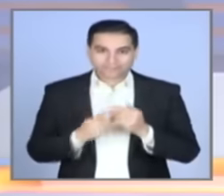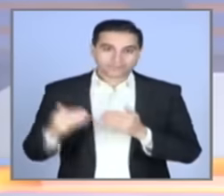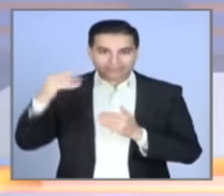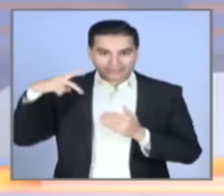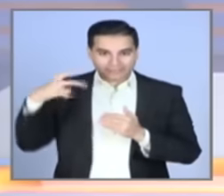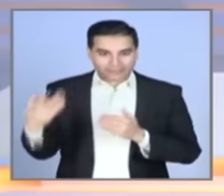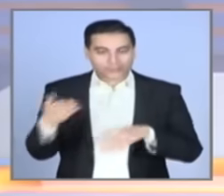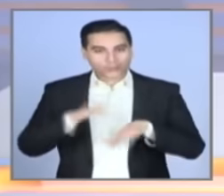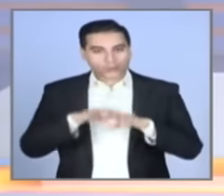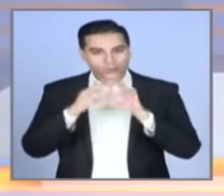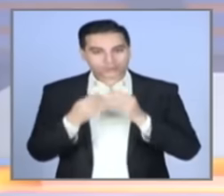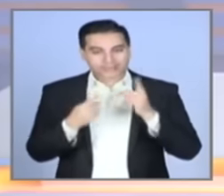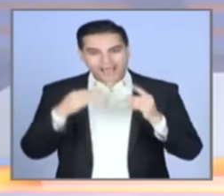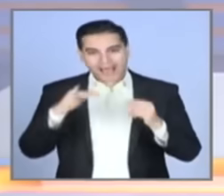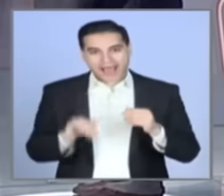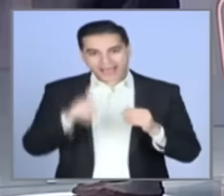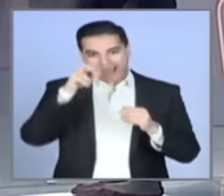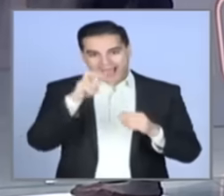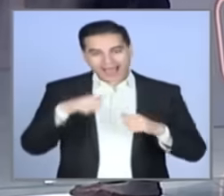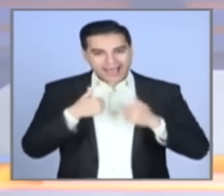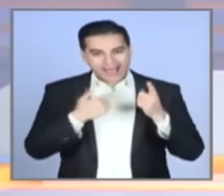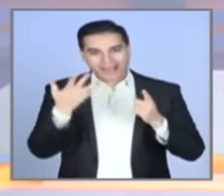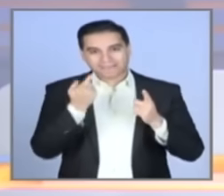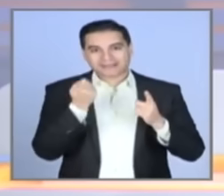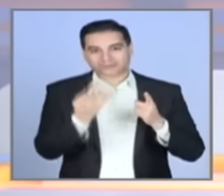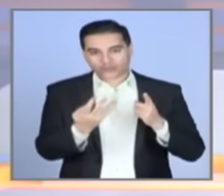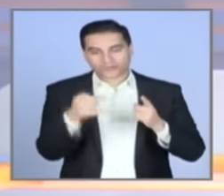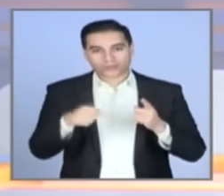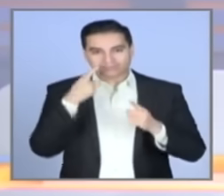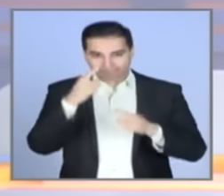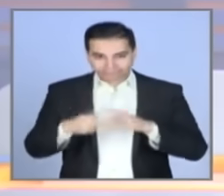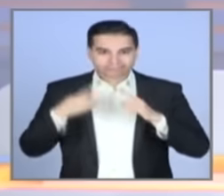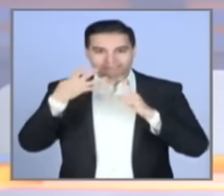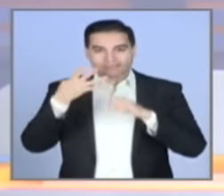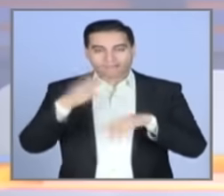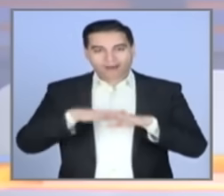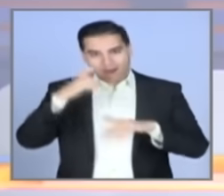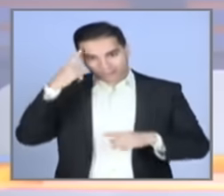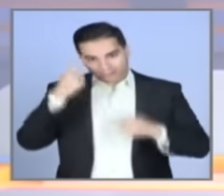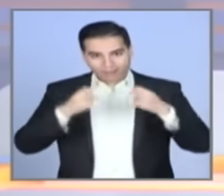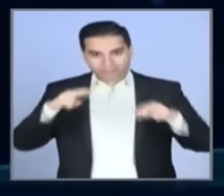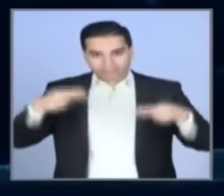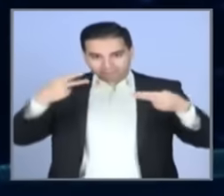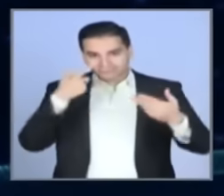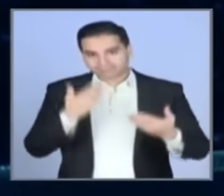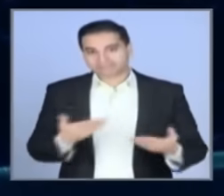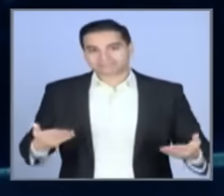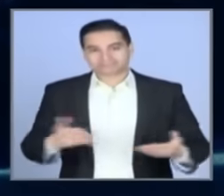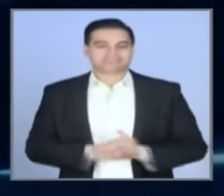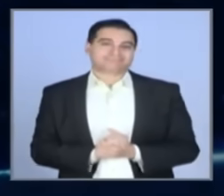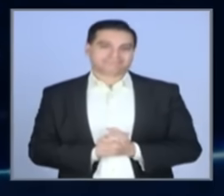80، عائلة الحياة 45. ودلوقتي مع الفقرة الرابعة، فقرة تحت الضغط.